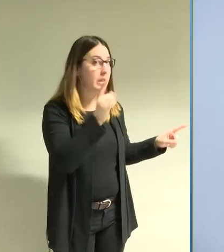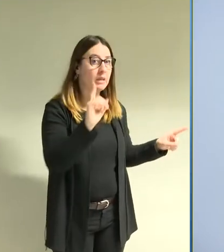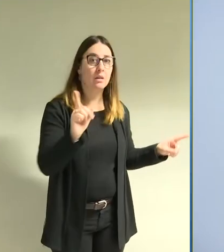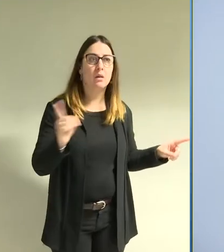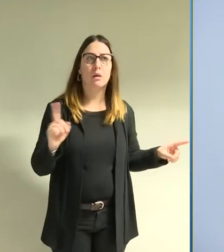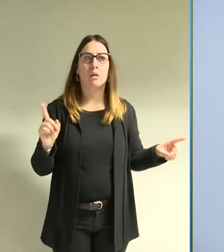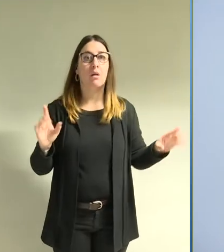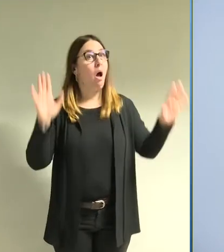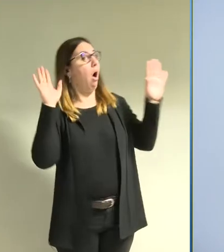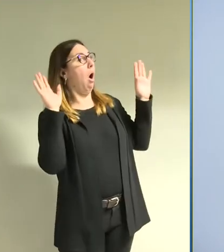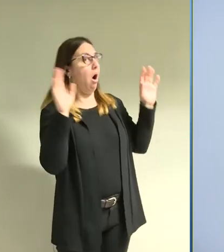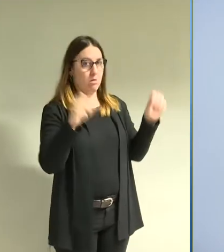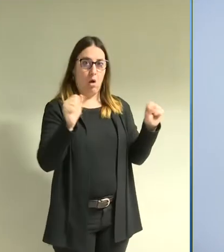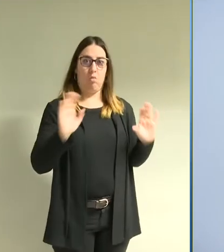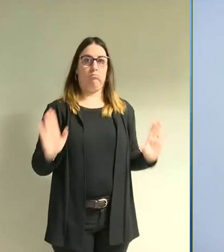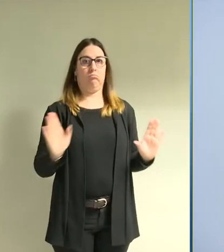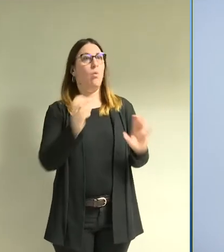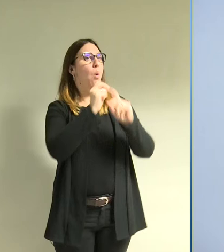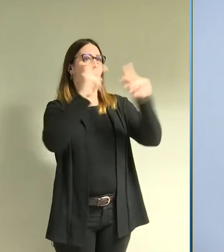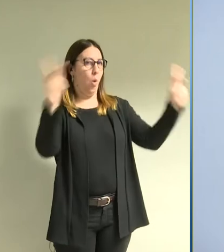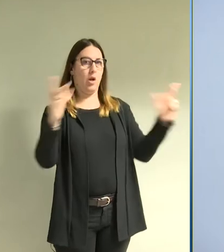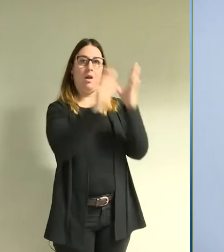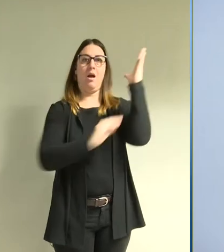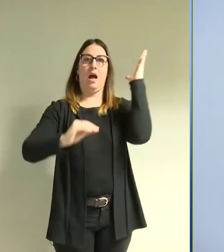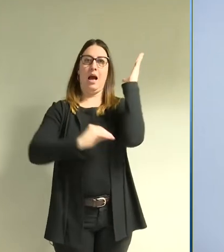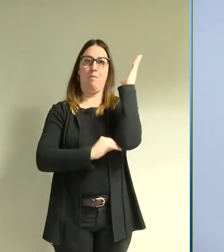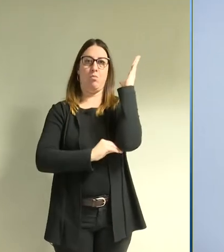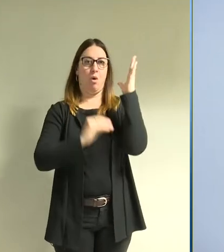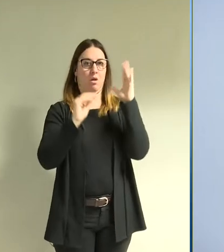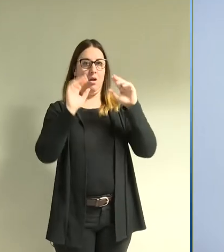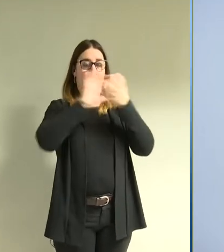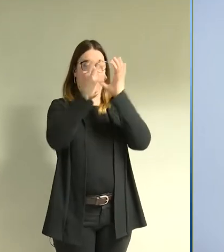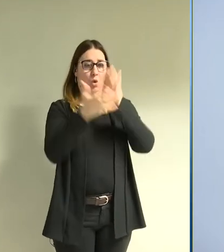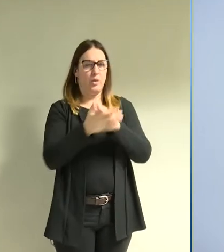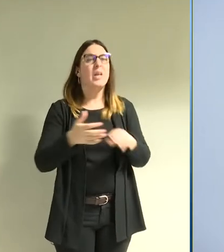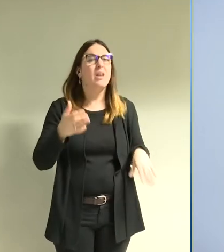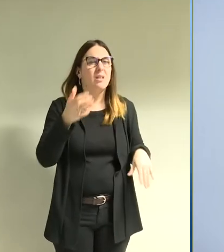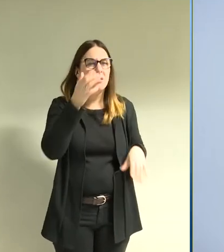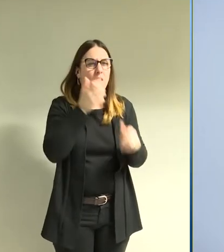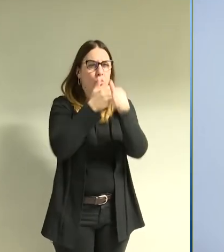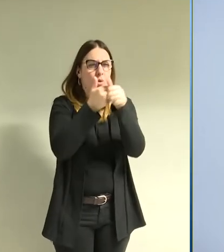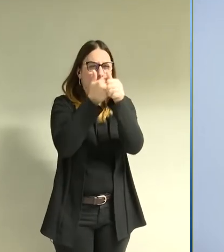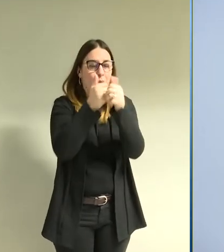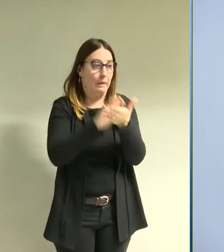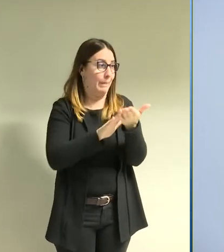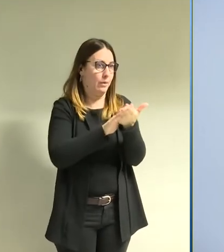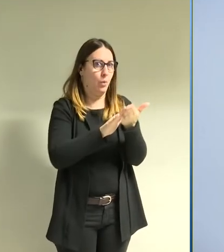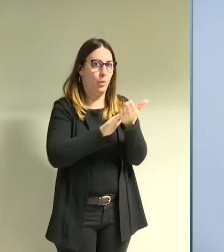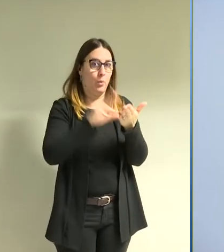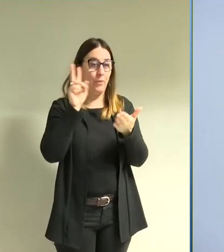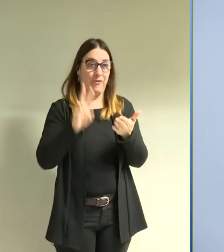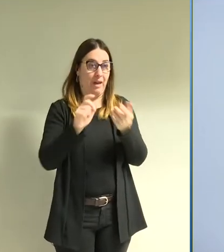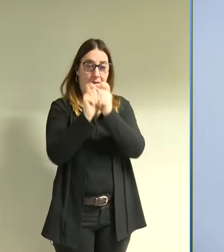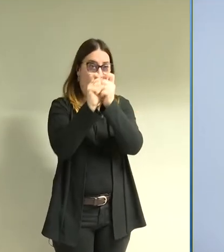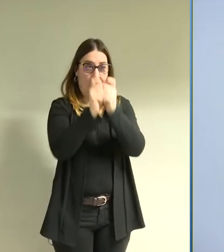d'accord et bat donc voilà vous savez le détail de la banque et du coup peut-être un peu plus compliqué à suivre je m'en excuse parce qu'effectivement comme iron bouge